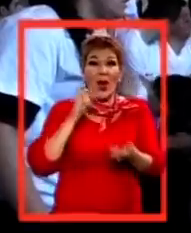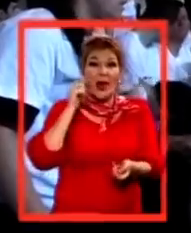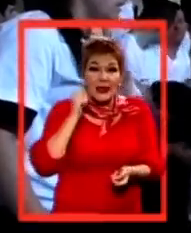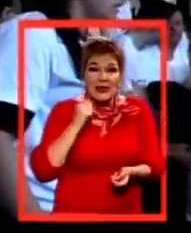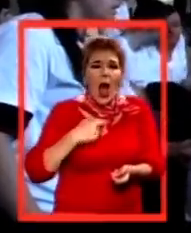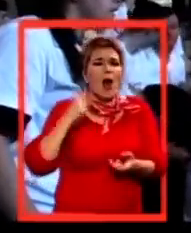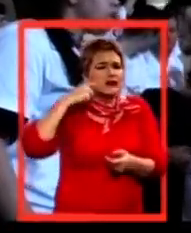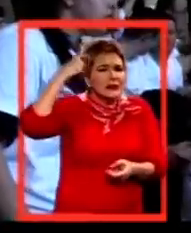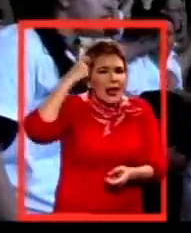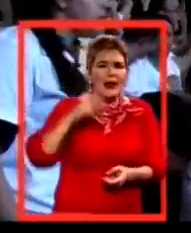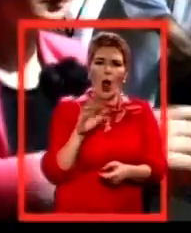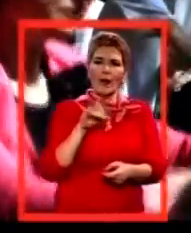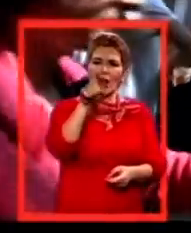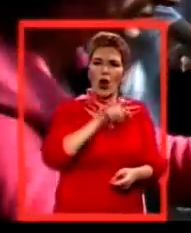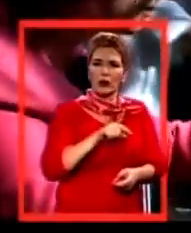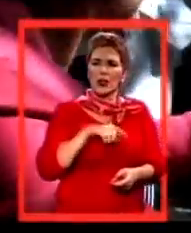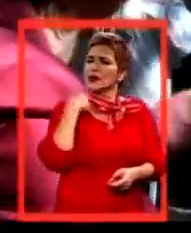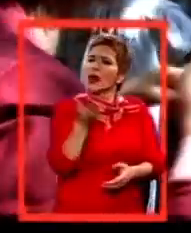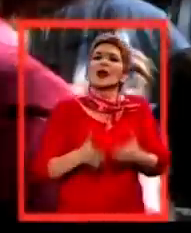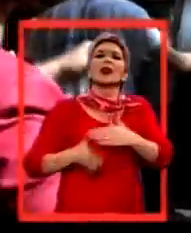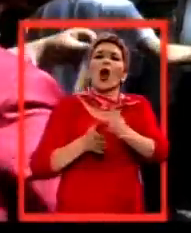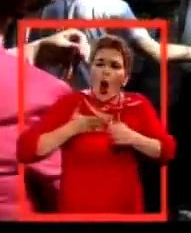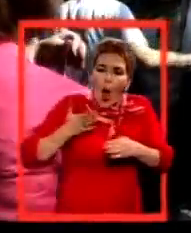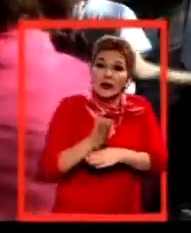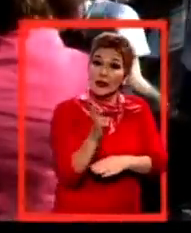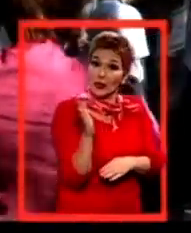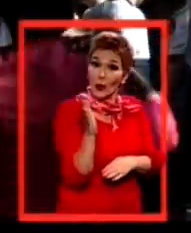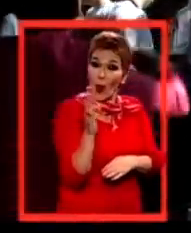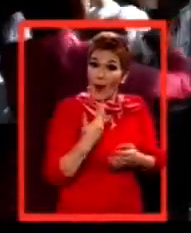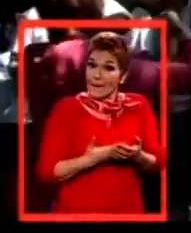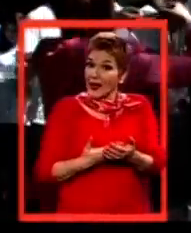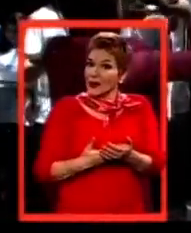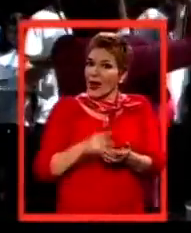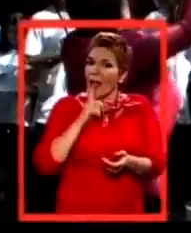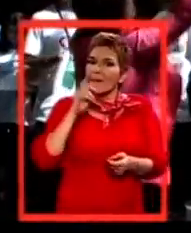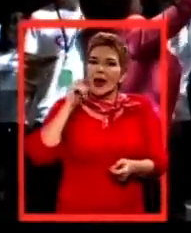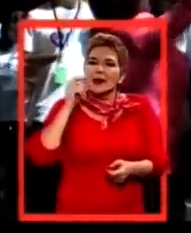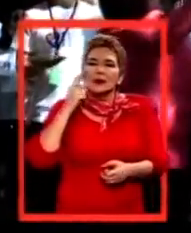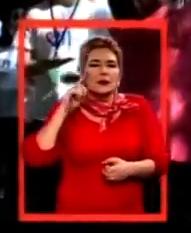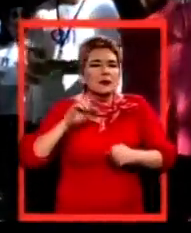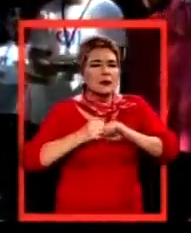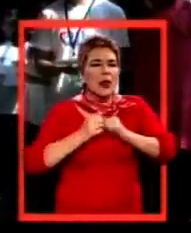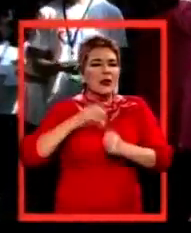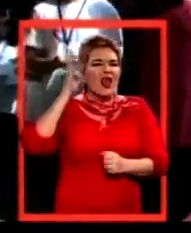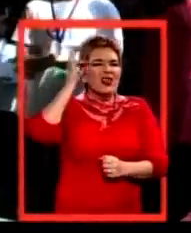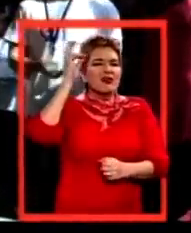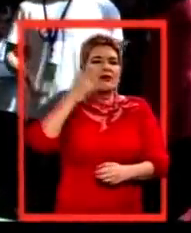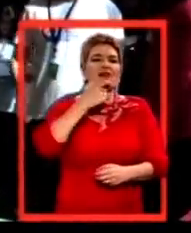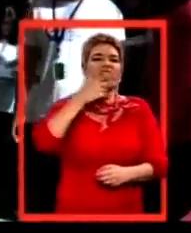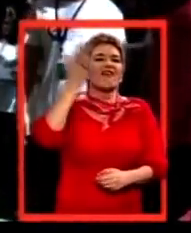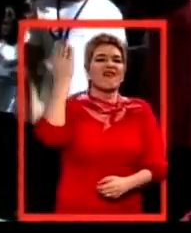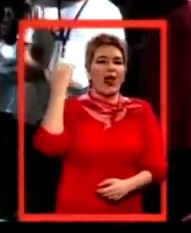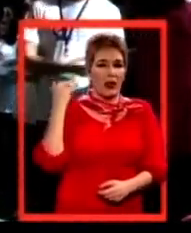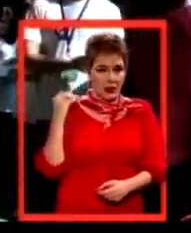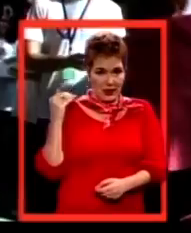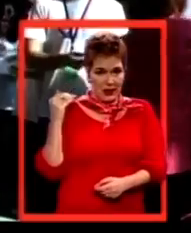crezut în copilul lor, l-au sprijinit tot timpul, pentru că s-au luptat cu mentalitățile și atitudini imperimate,